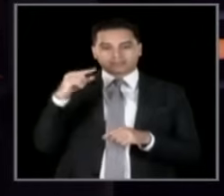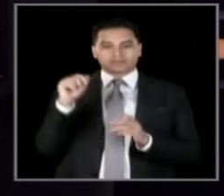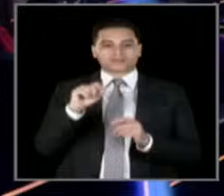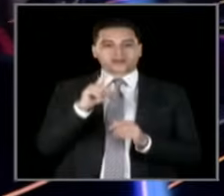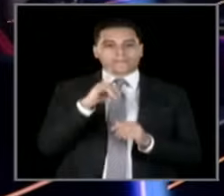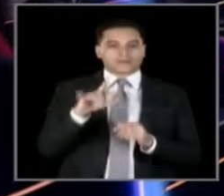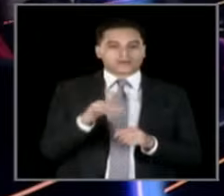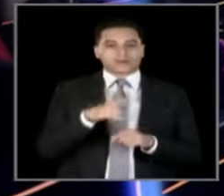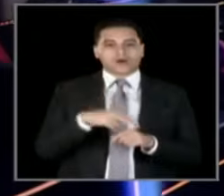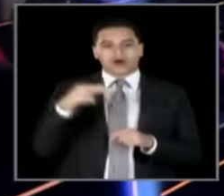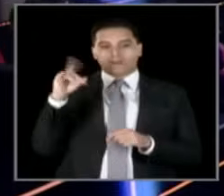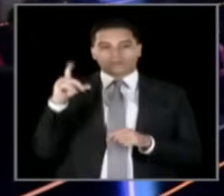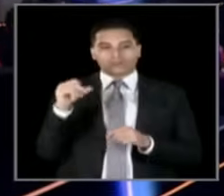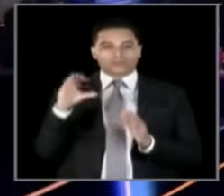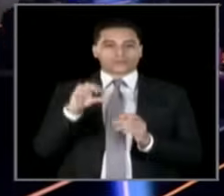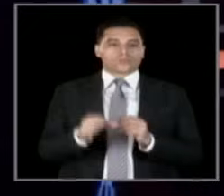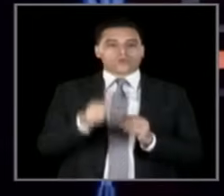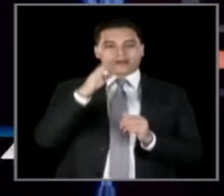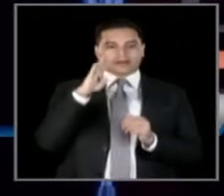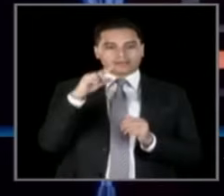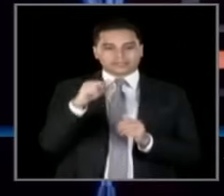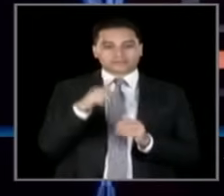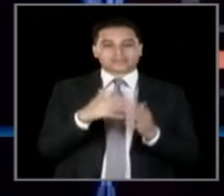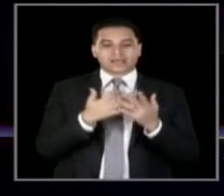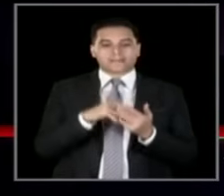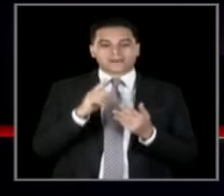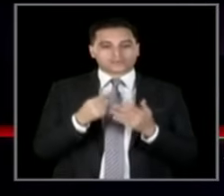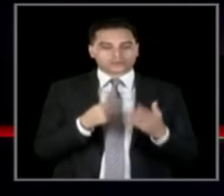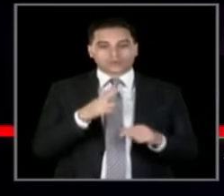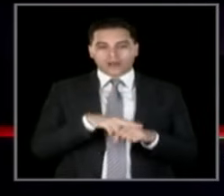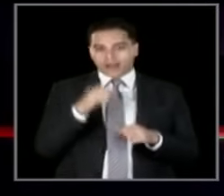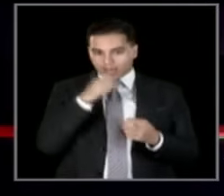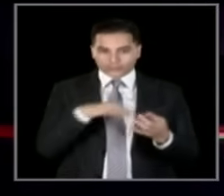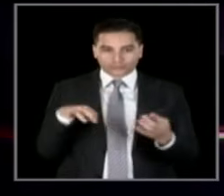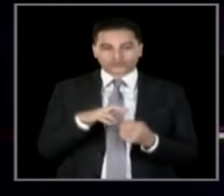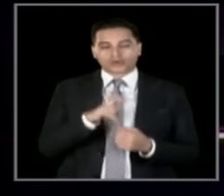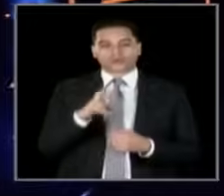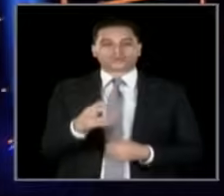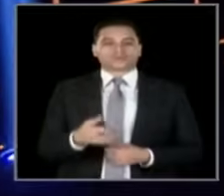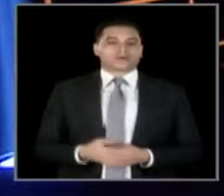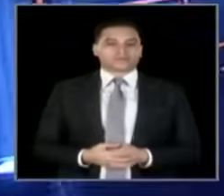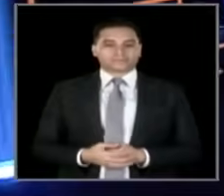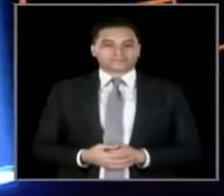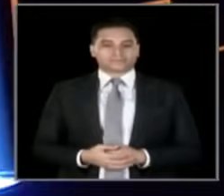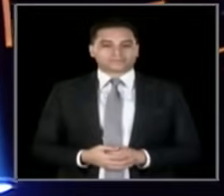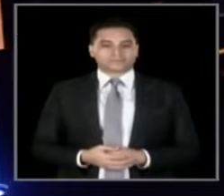الرفعي، 15 راهبات الأرمن. أغاني موسيقى، والسؤال هو: